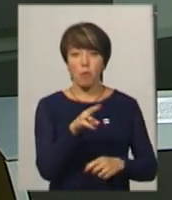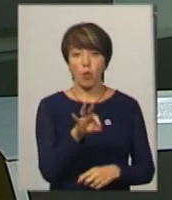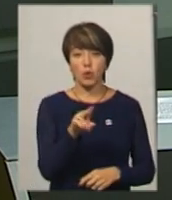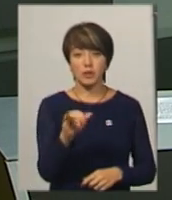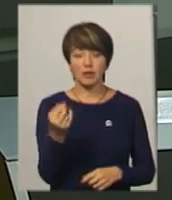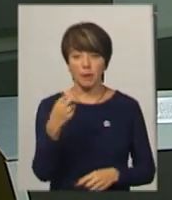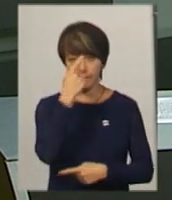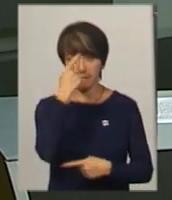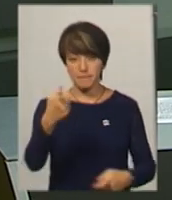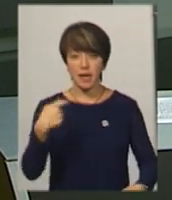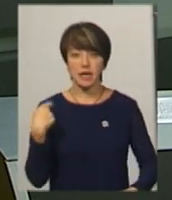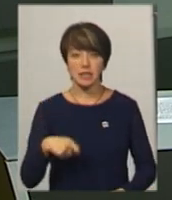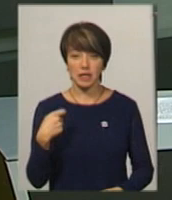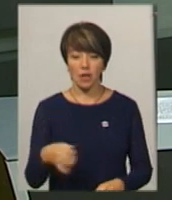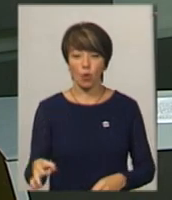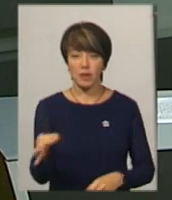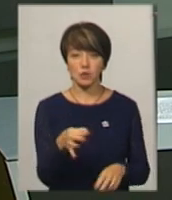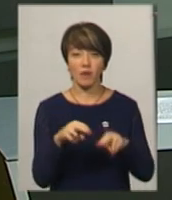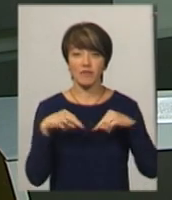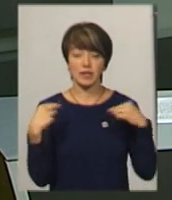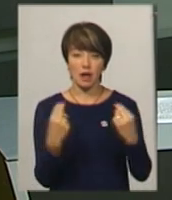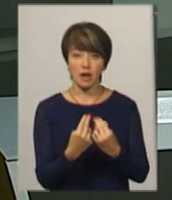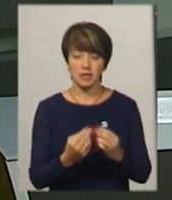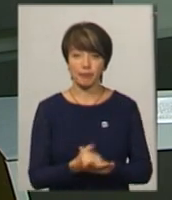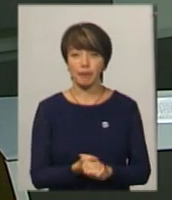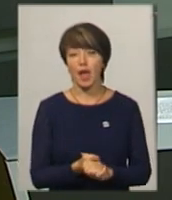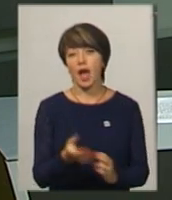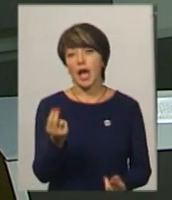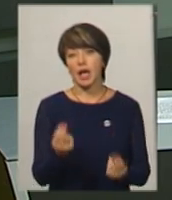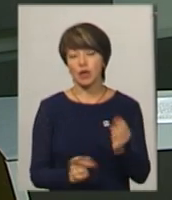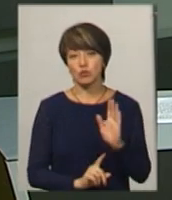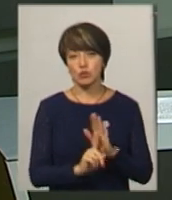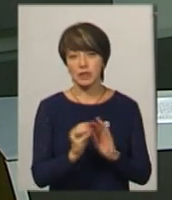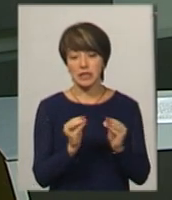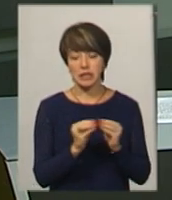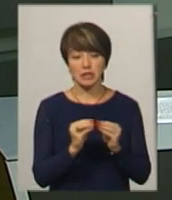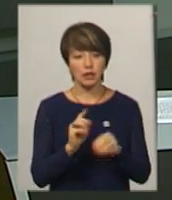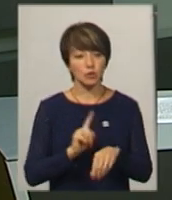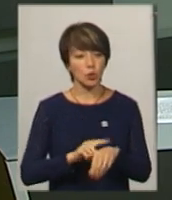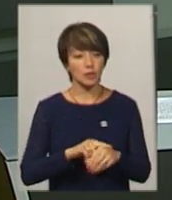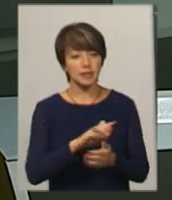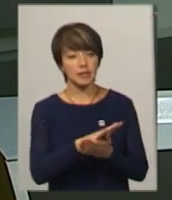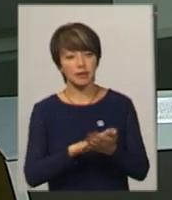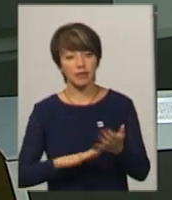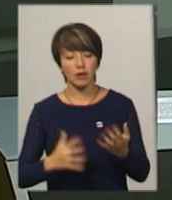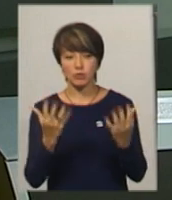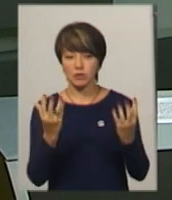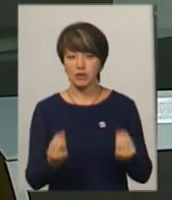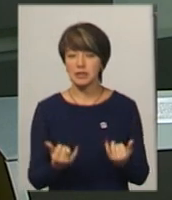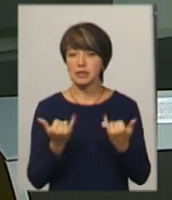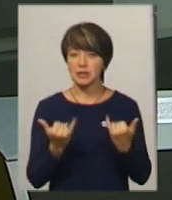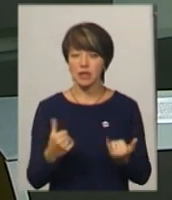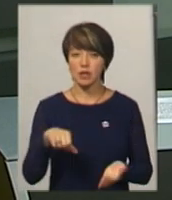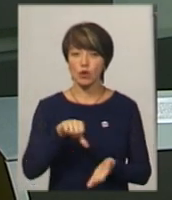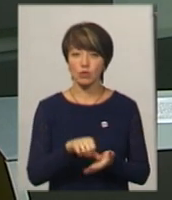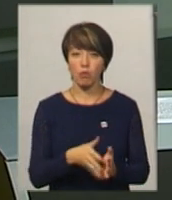повідомляє президент обласної федерації регбі Андрій Лещенко. Ігри розпочнуться о 10-й годині та триватимуть впродовж дня. Наразі на